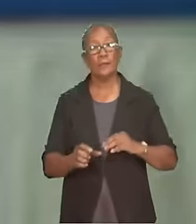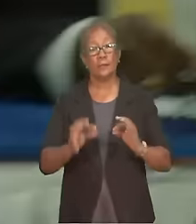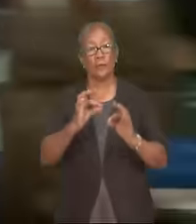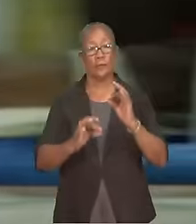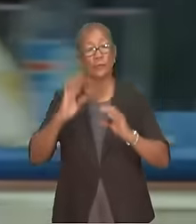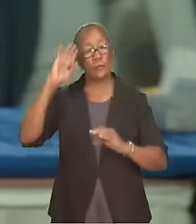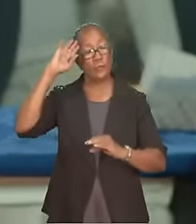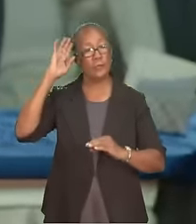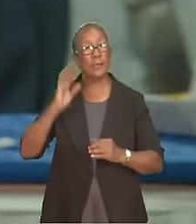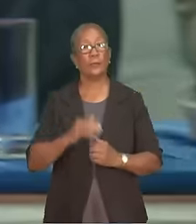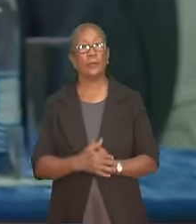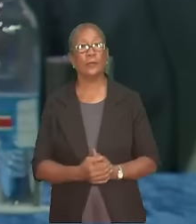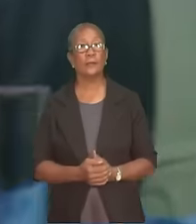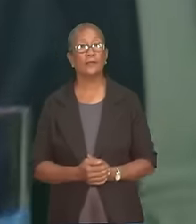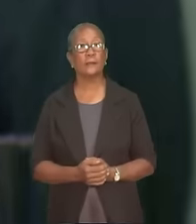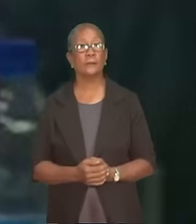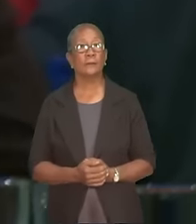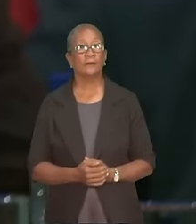Politie.